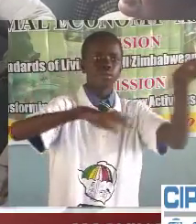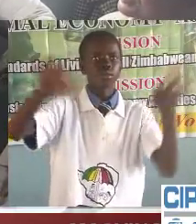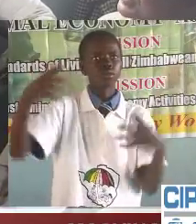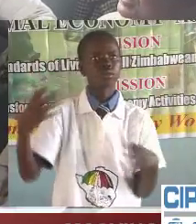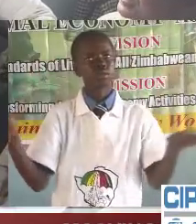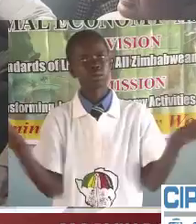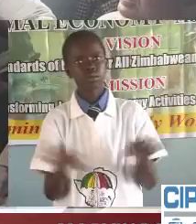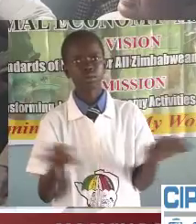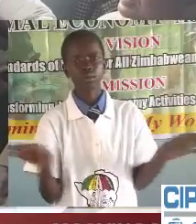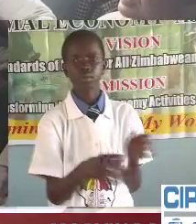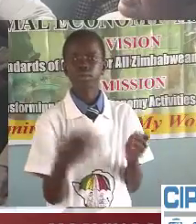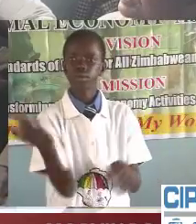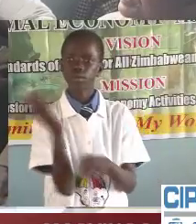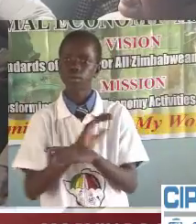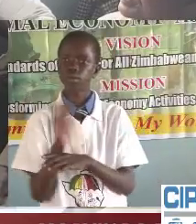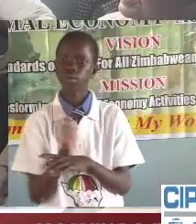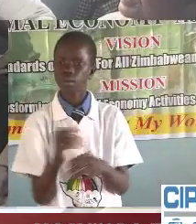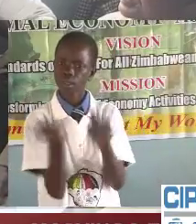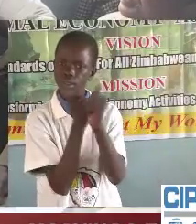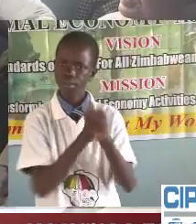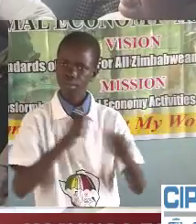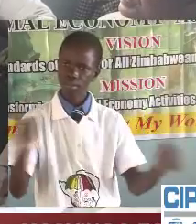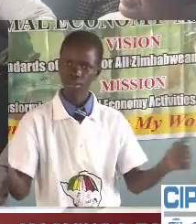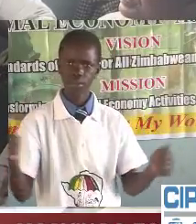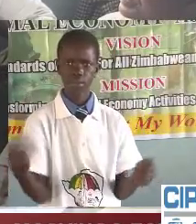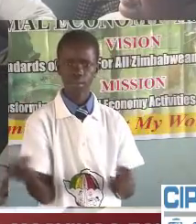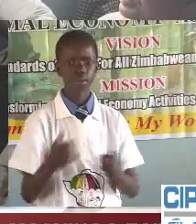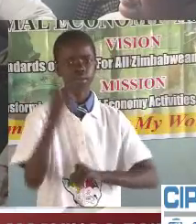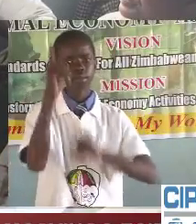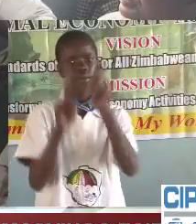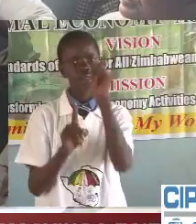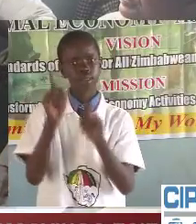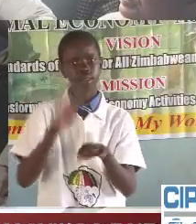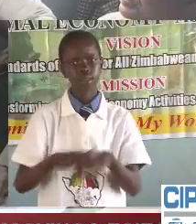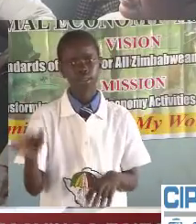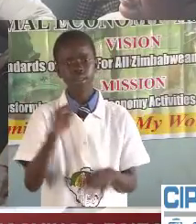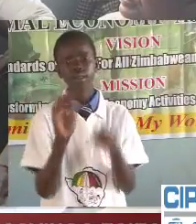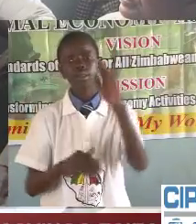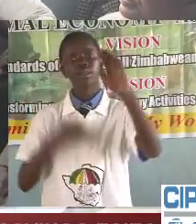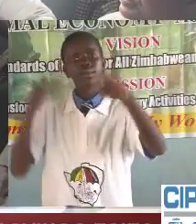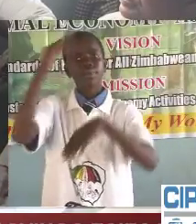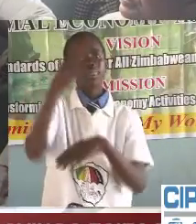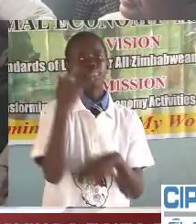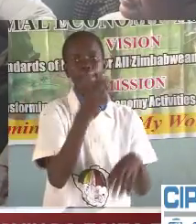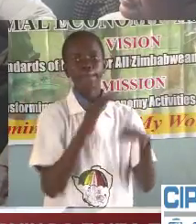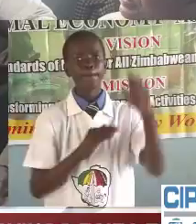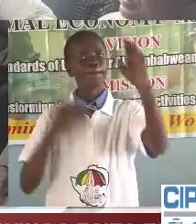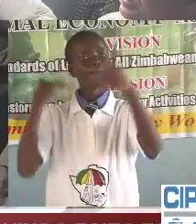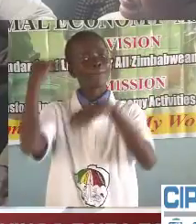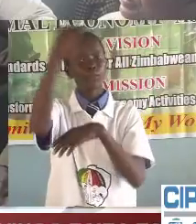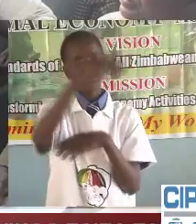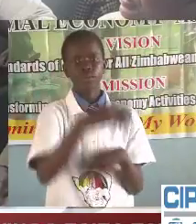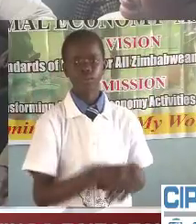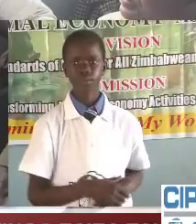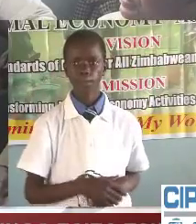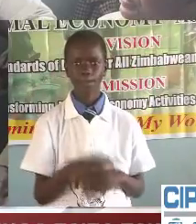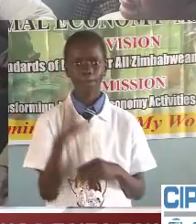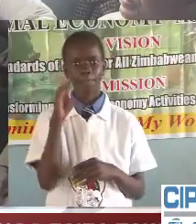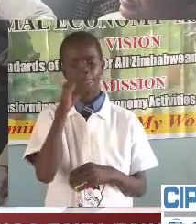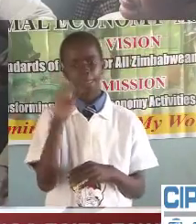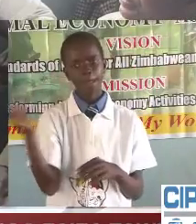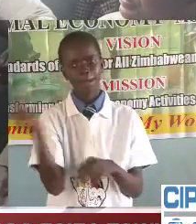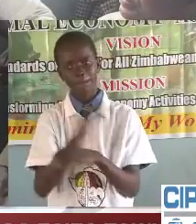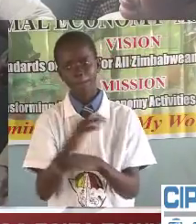tichiinda pamisika yakanaka sezvakafanana nekumhiri kwemakungwa uko. Ukataridzwa misika